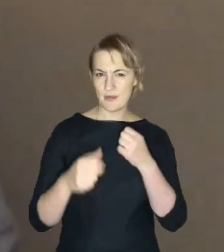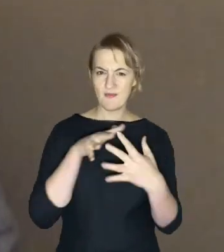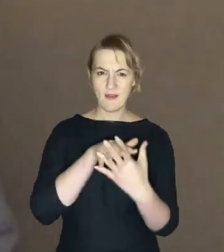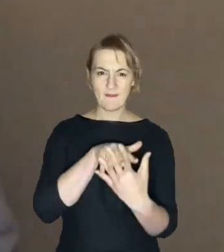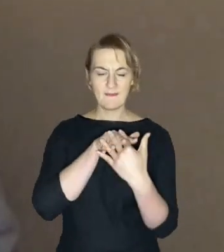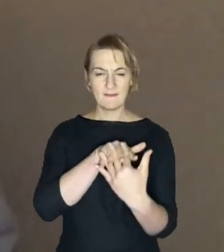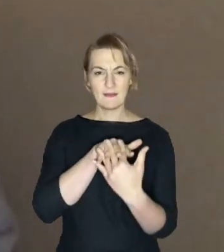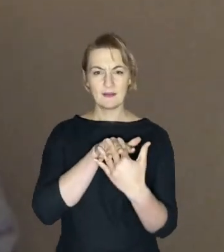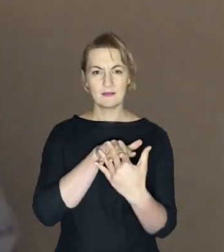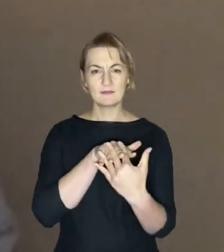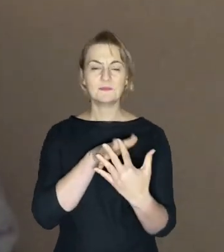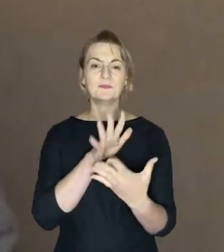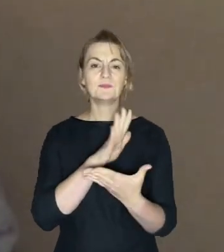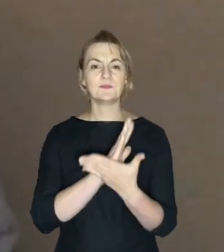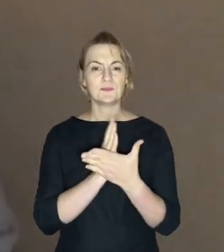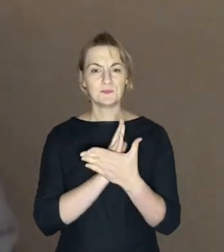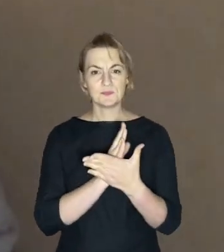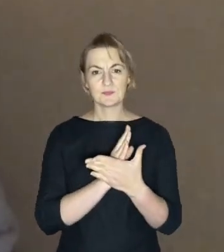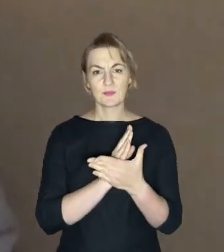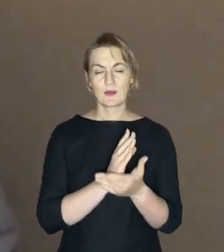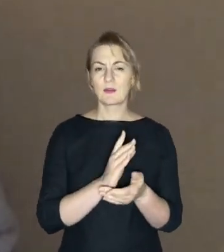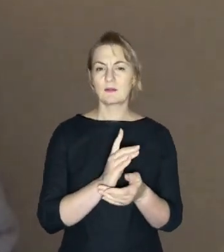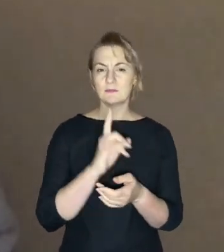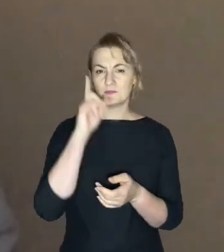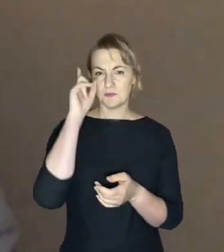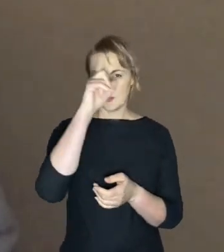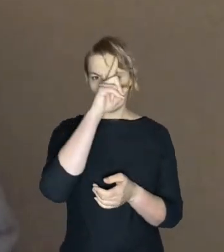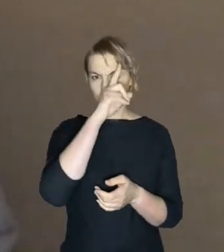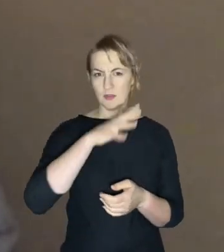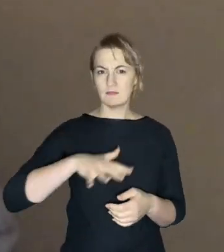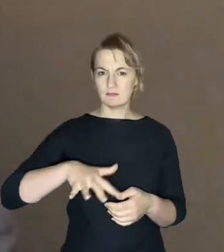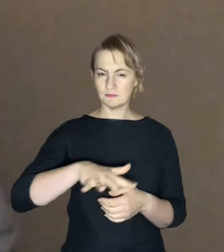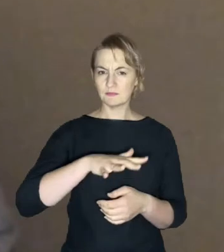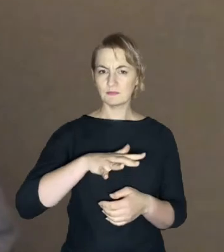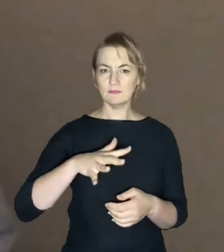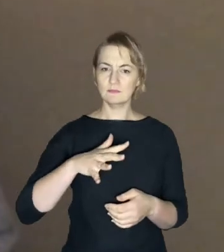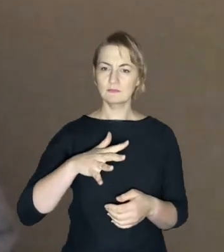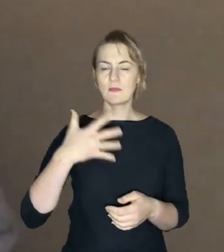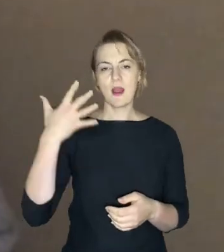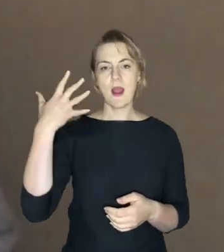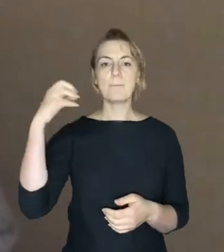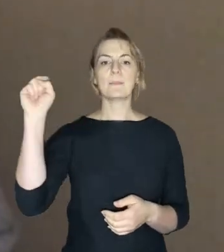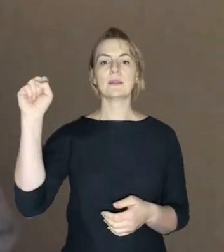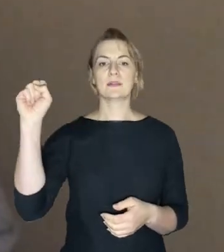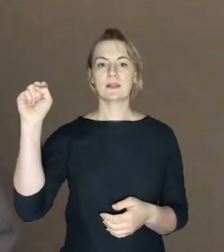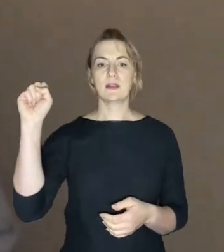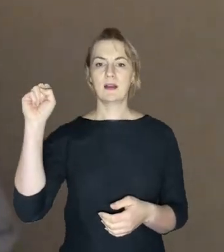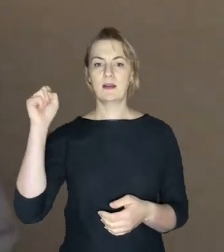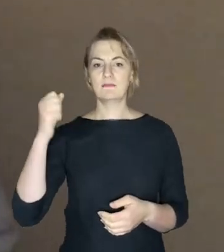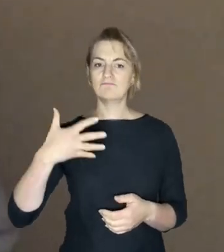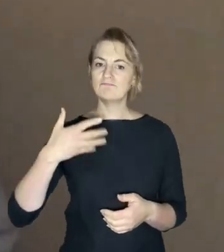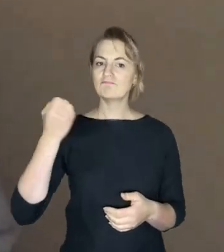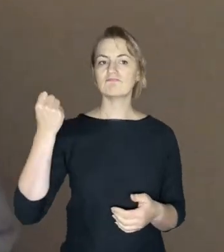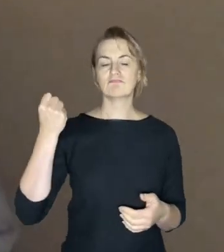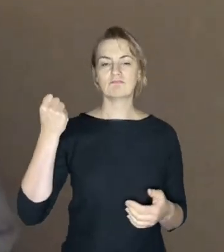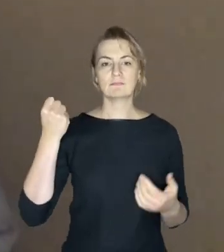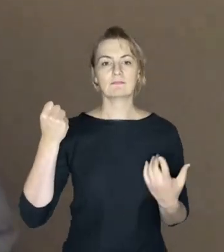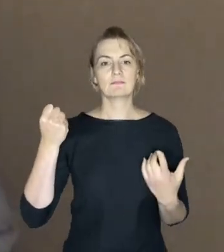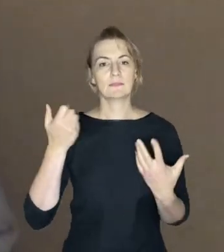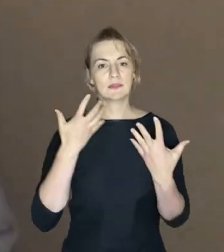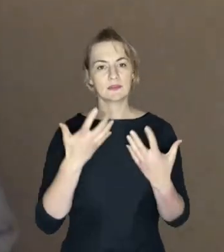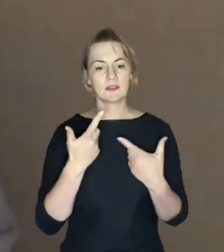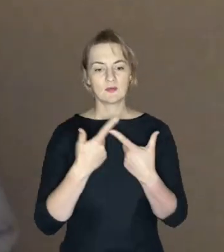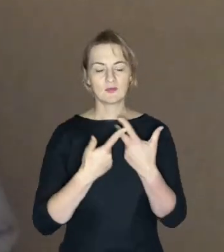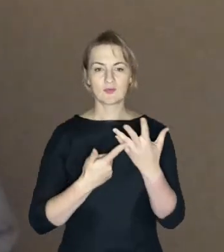między tymi ludzkimi i cywilizacyjnymi ambicjami, prawda, i sposobami na